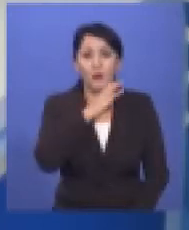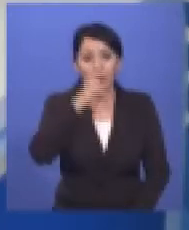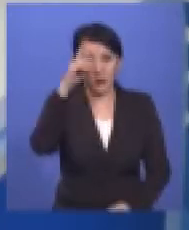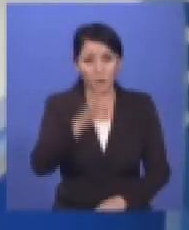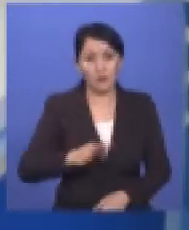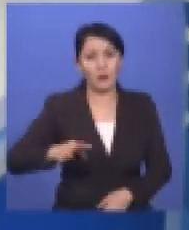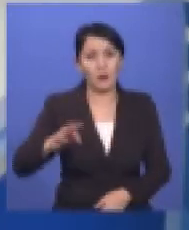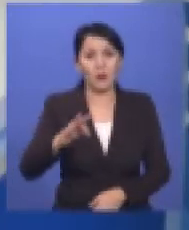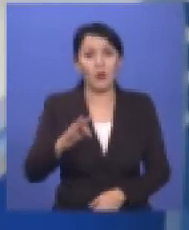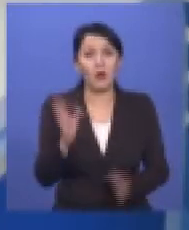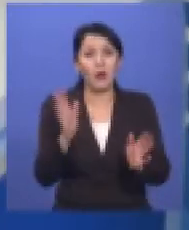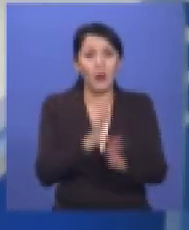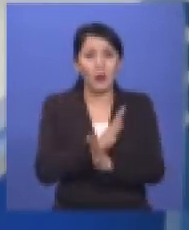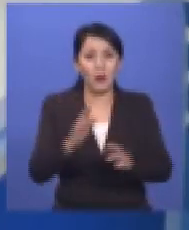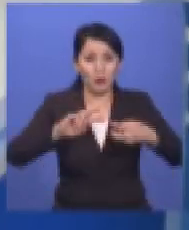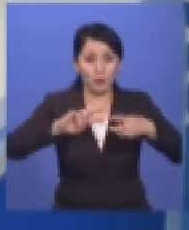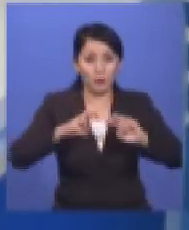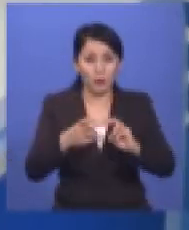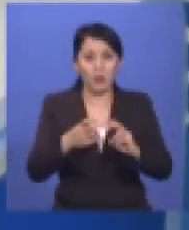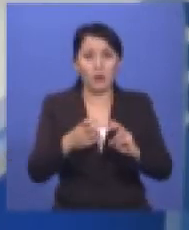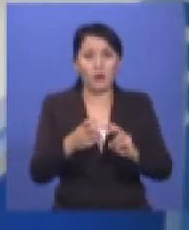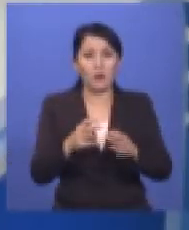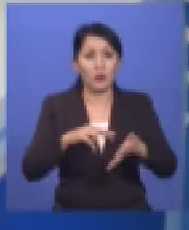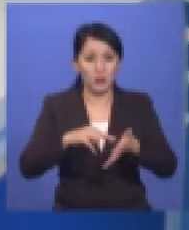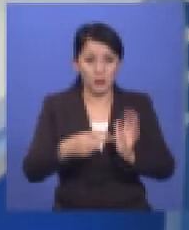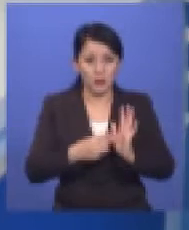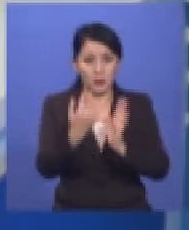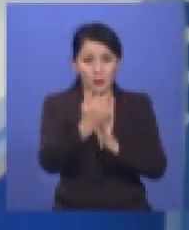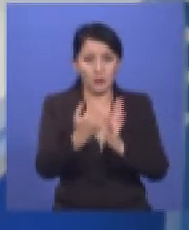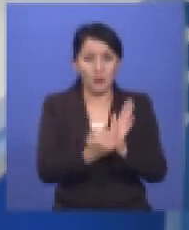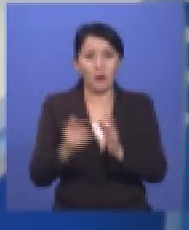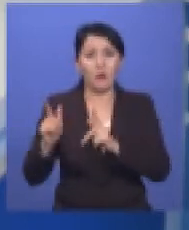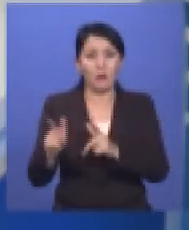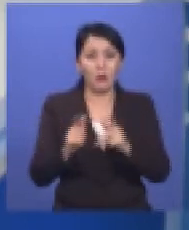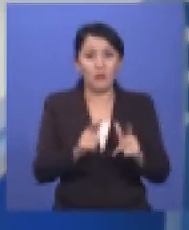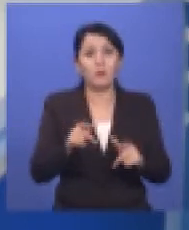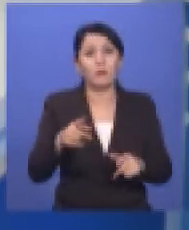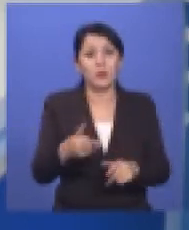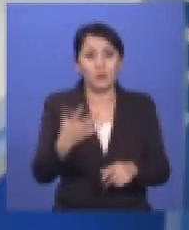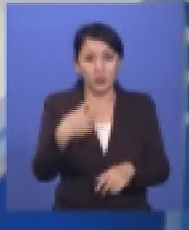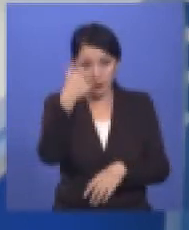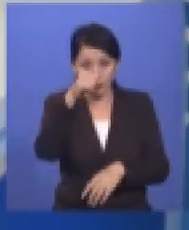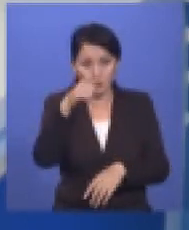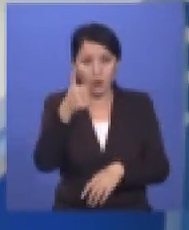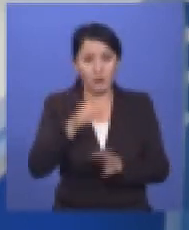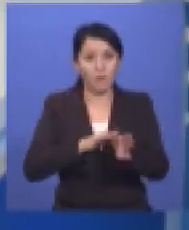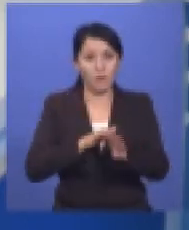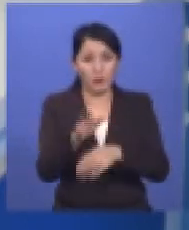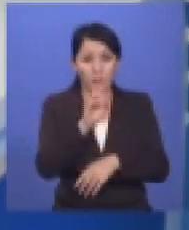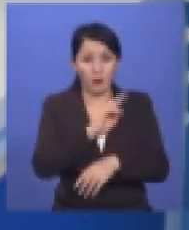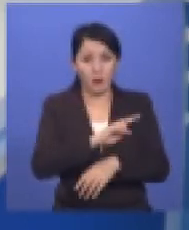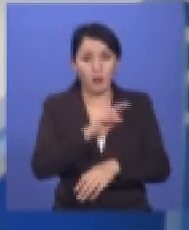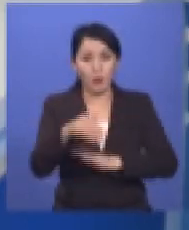Солтүстік Қазақстан облысында экологиялық мәселелерді шешуге арналған жол картасы әзірленді. Ол 2025 жылға дейін жүзеге